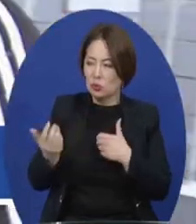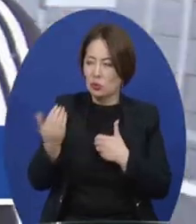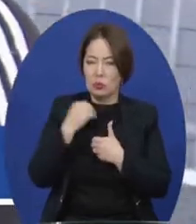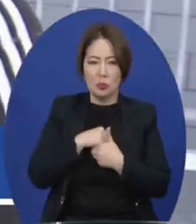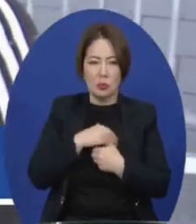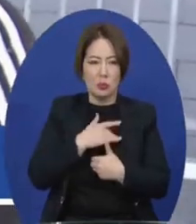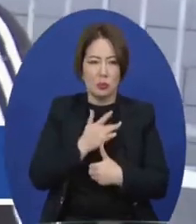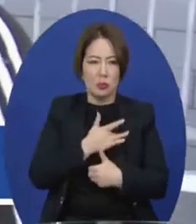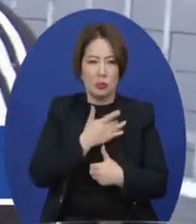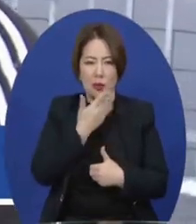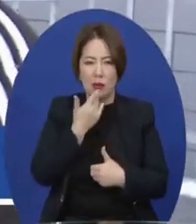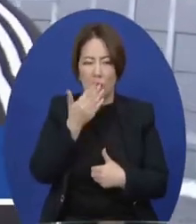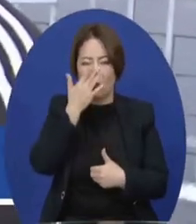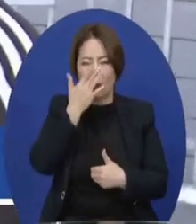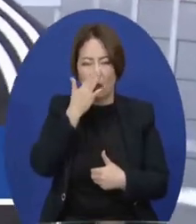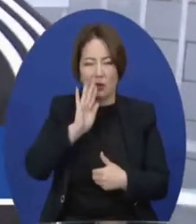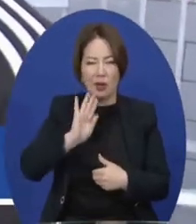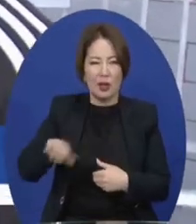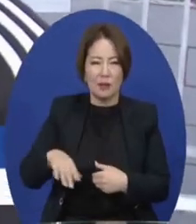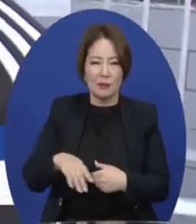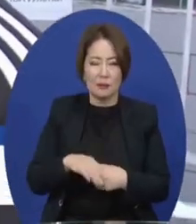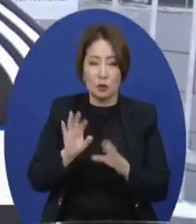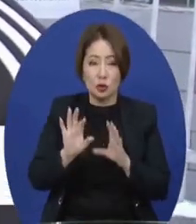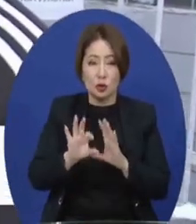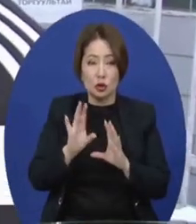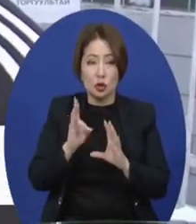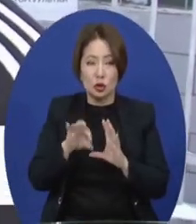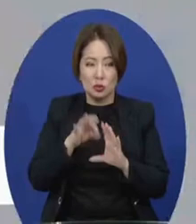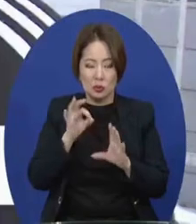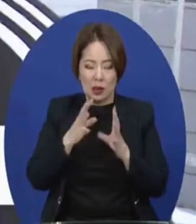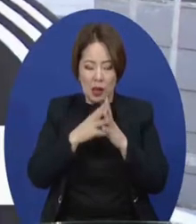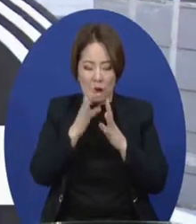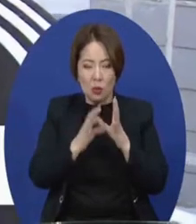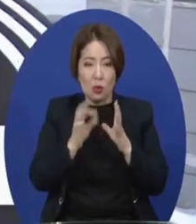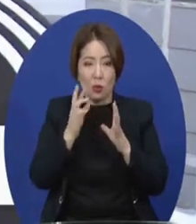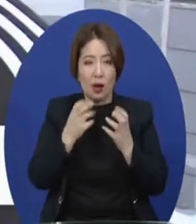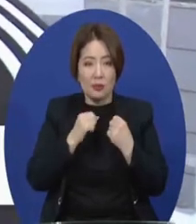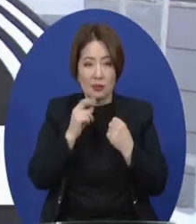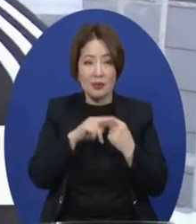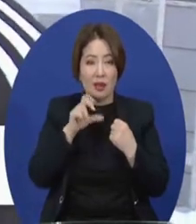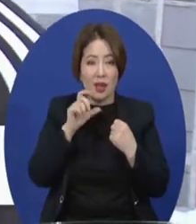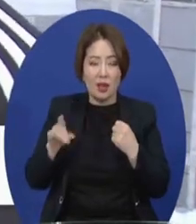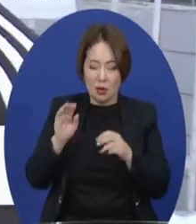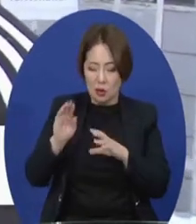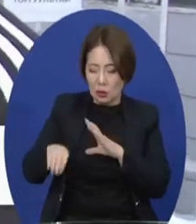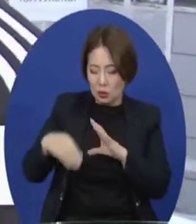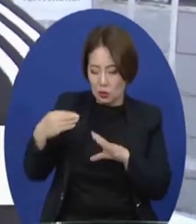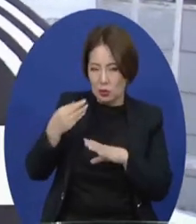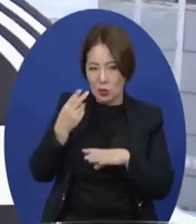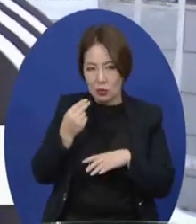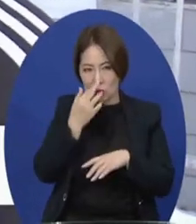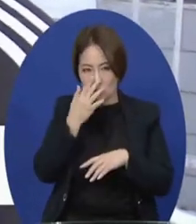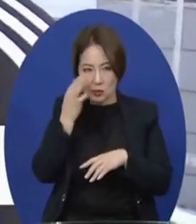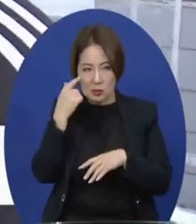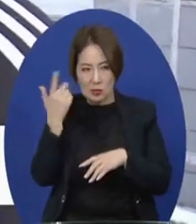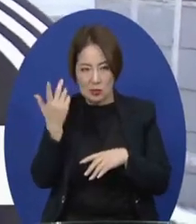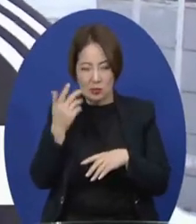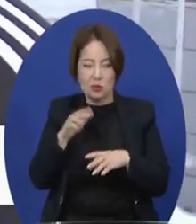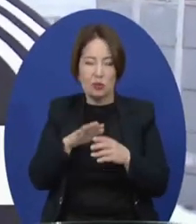байхгүй. Худлаа л гэж бодож байна шүү. Нөгөөс 10 хувь авсан тэр ямар тэр суглаан дээр яг үнэн худлаа нэгтгэхгүй тэгэл